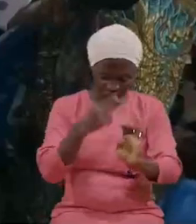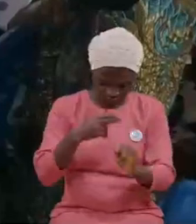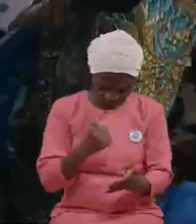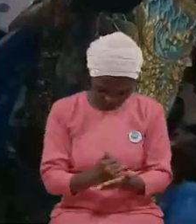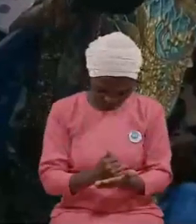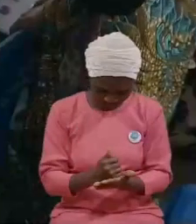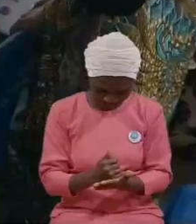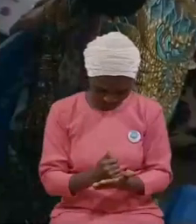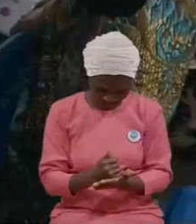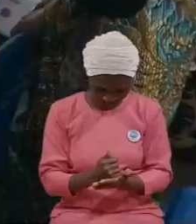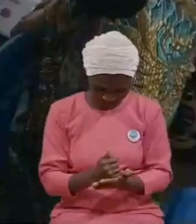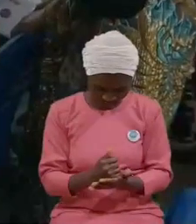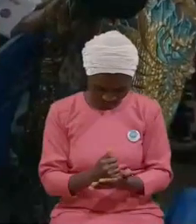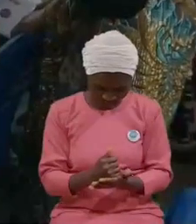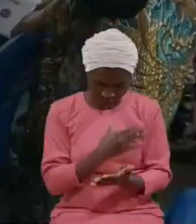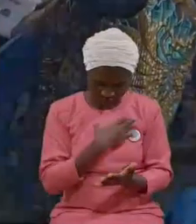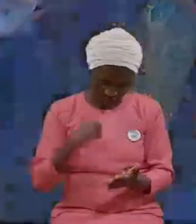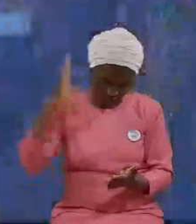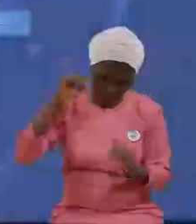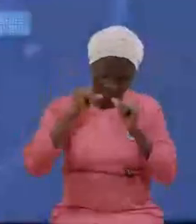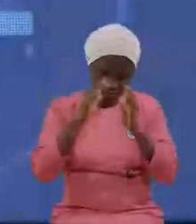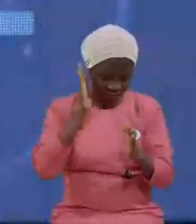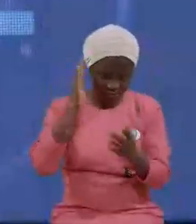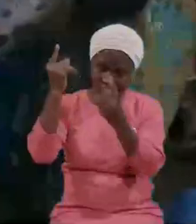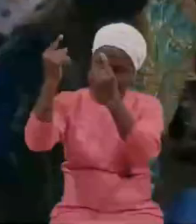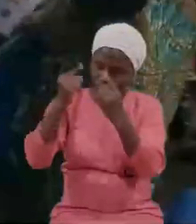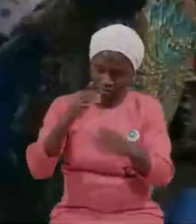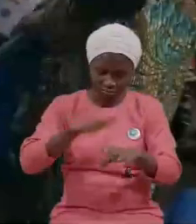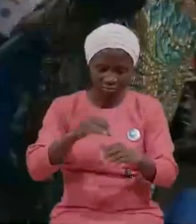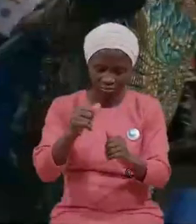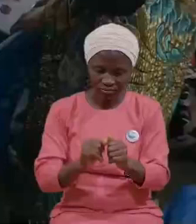Et que tes bénédictions viennent sur chacun.